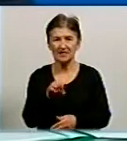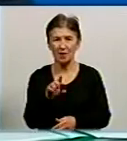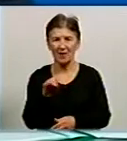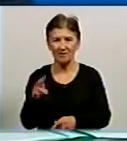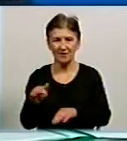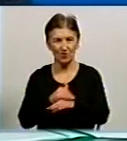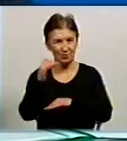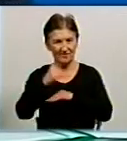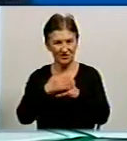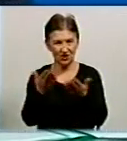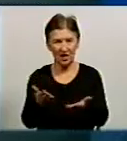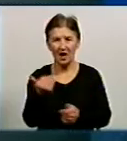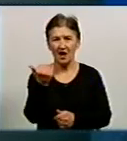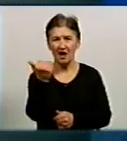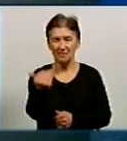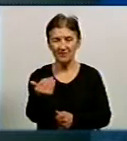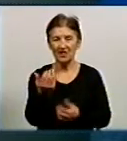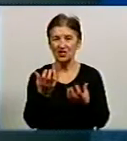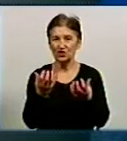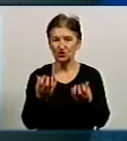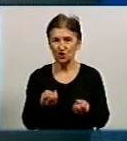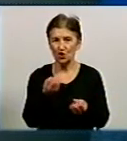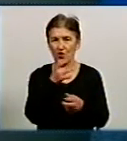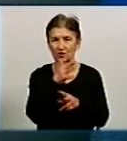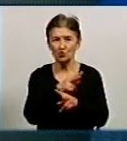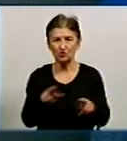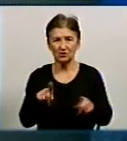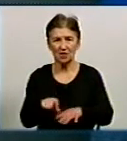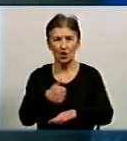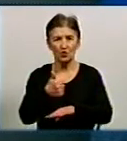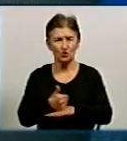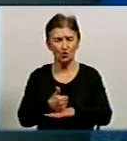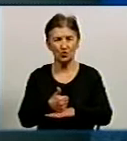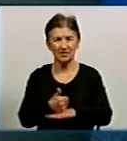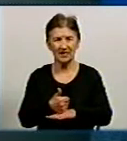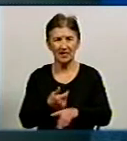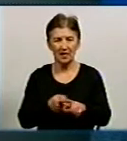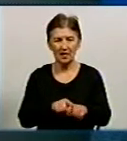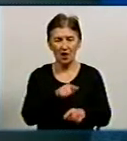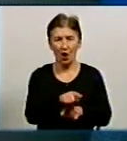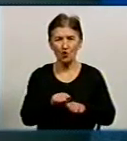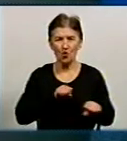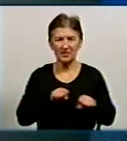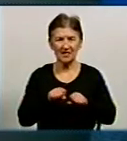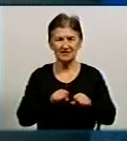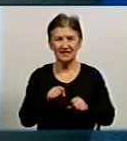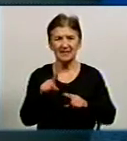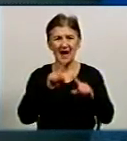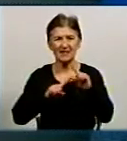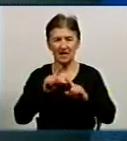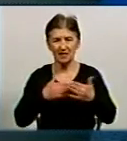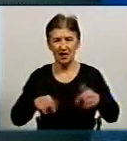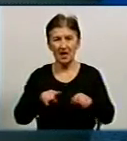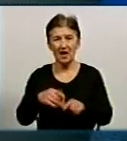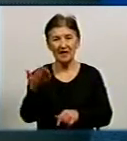Ну, добрий вечір. Варто зауважити, що ви ще одночасно і очолюєте власну вищеназвану координаційну раду. Давайте для початку